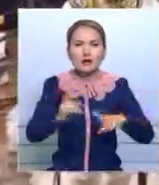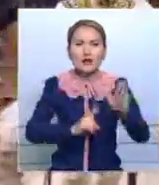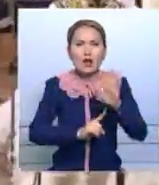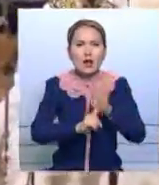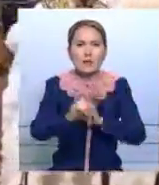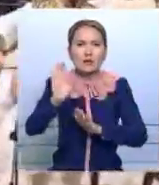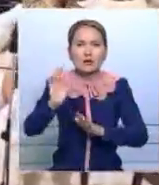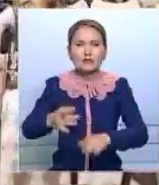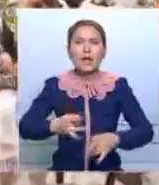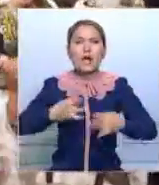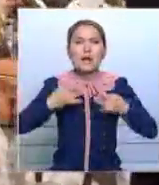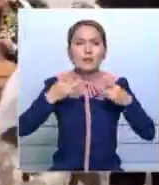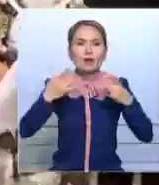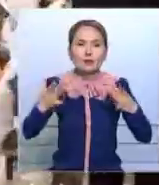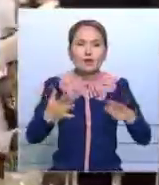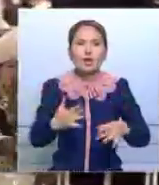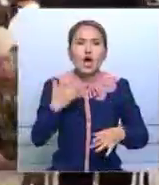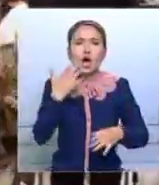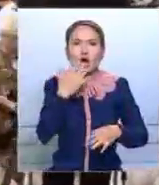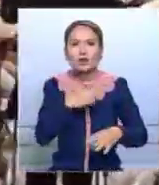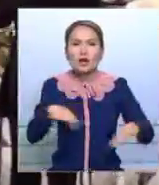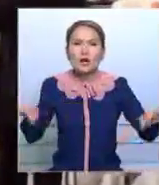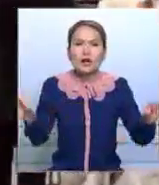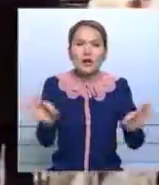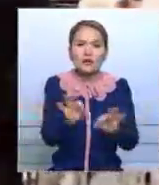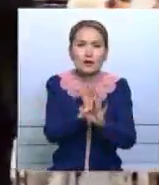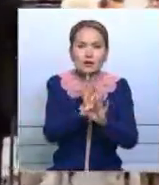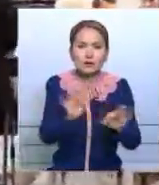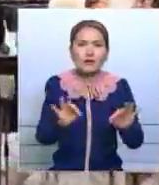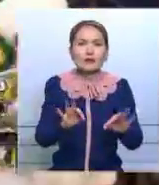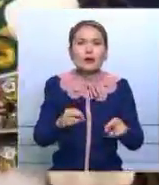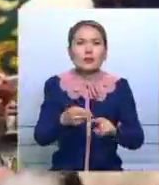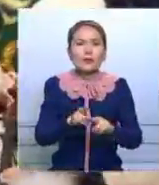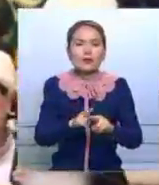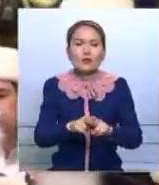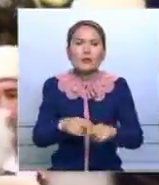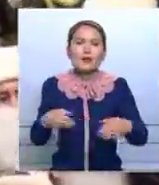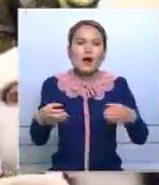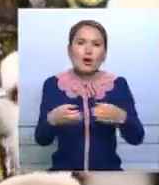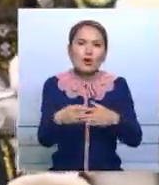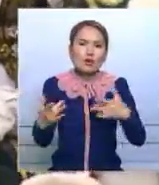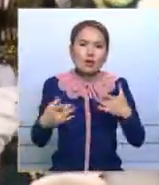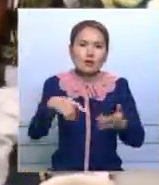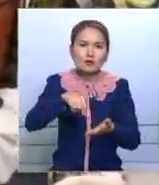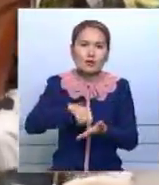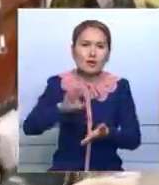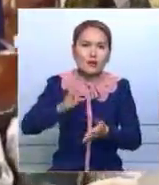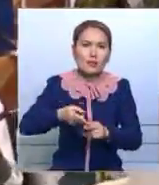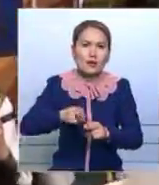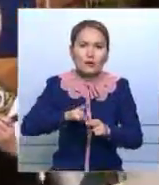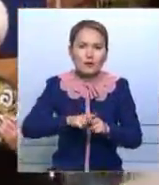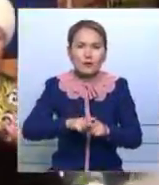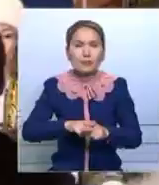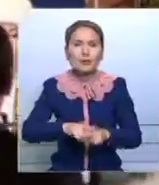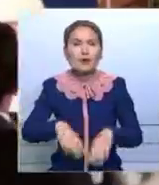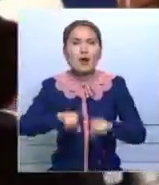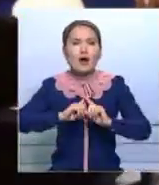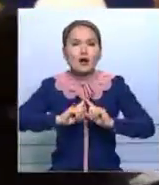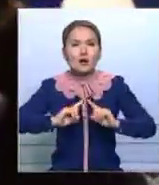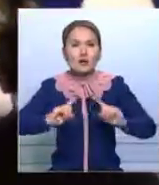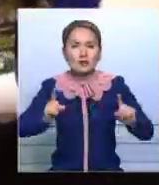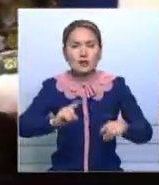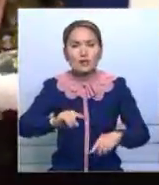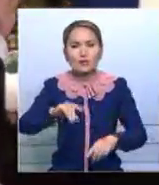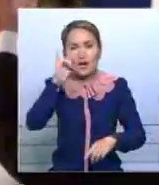концерт қояды. Мерекелік кеш ұлттық және классика, этно-жаз деген 3 бөлімнен тұрады. Әлемдік сахнада өзіндік бағыт-бағдары